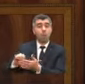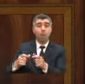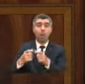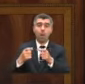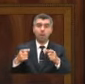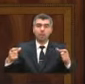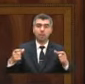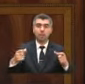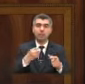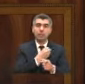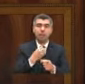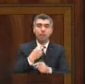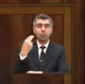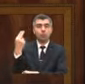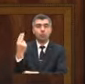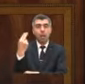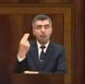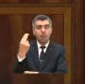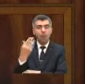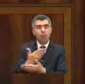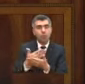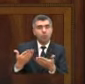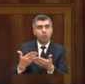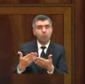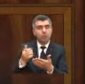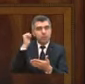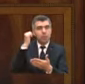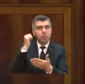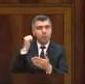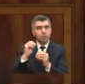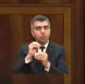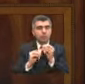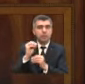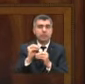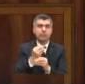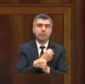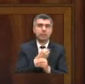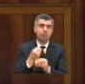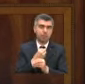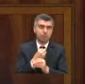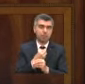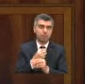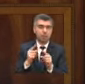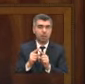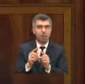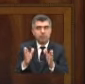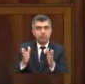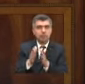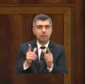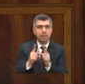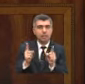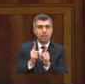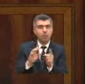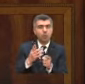الطب ومزيد من المستشفيات الجامعية باش نكونوا الأطباء. ما يمكنش يكون عندنا عدد محدود من كلية الطب وبغيت